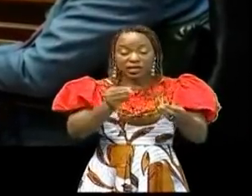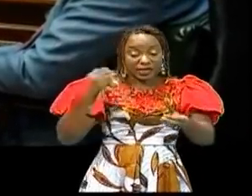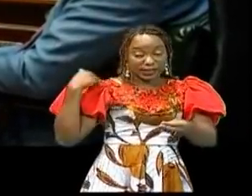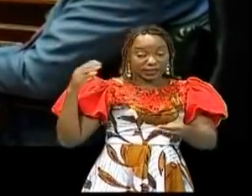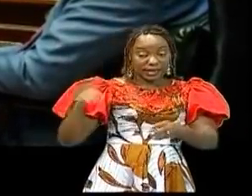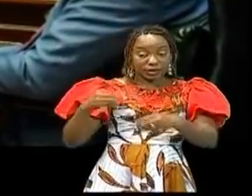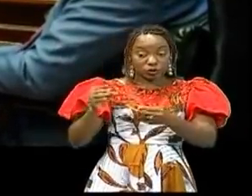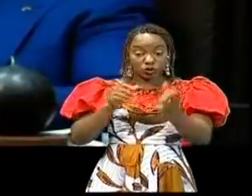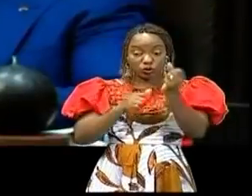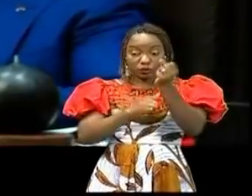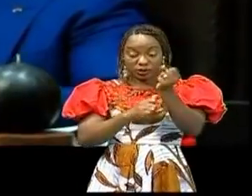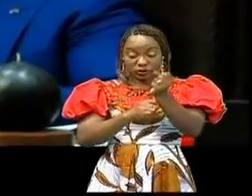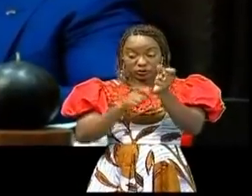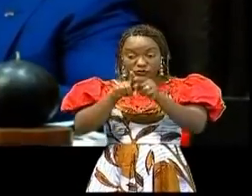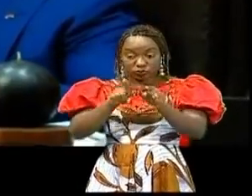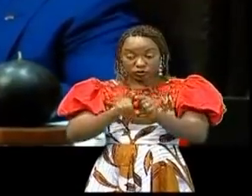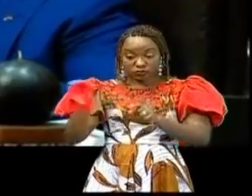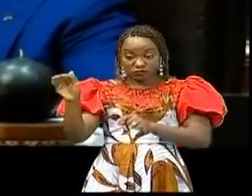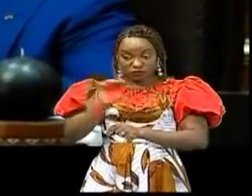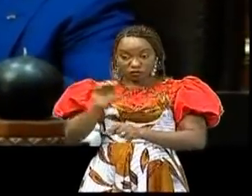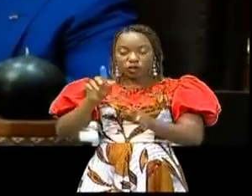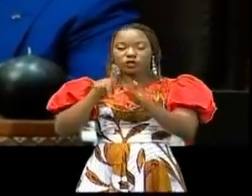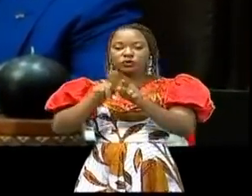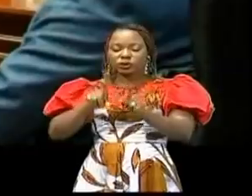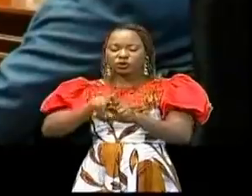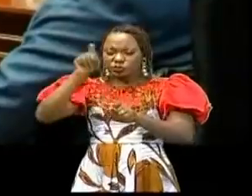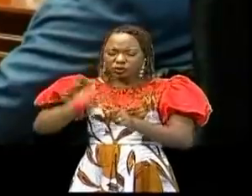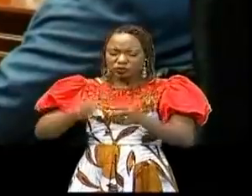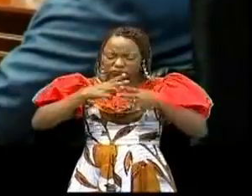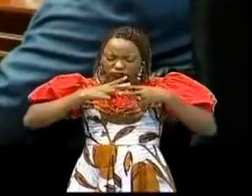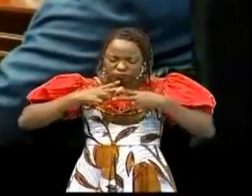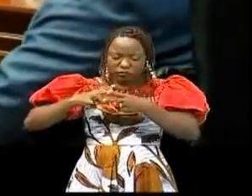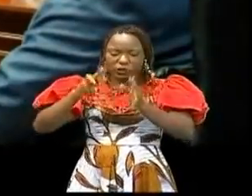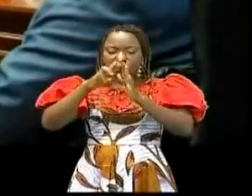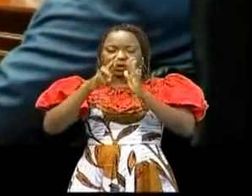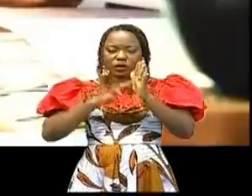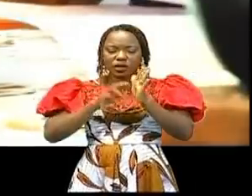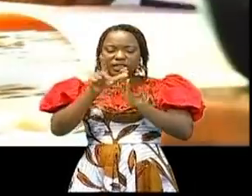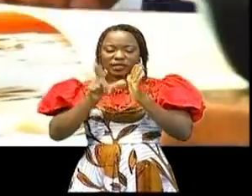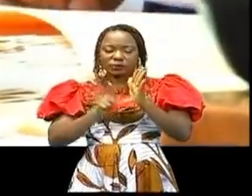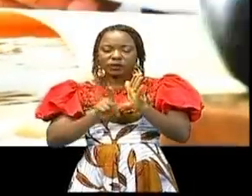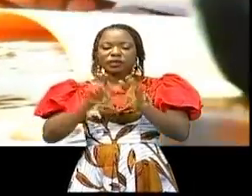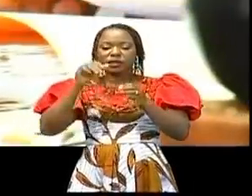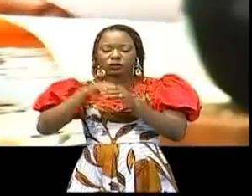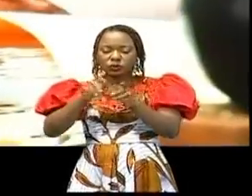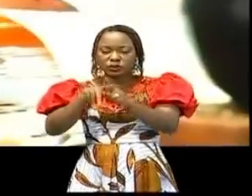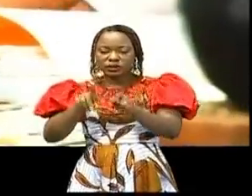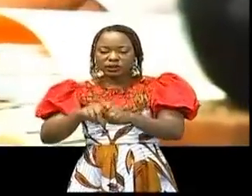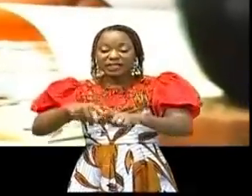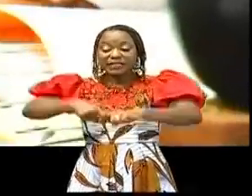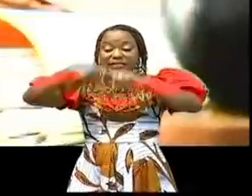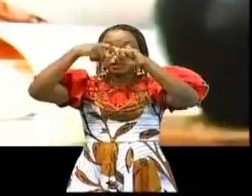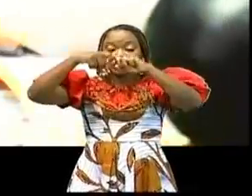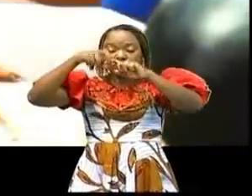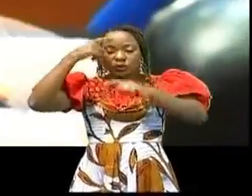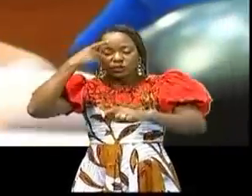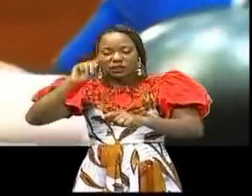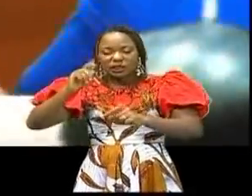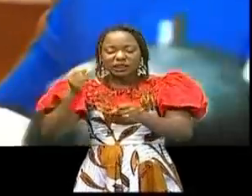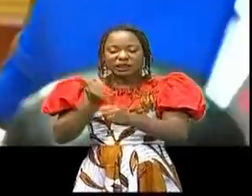jour, constater la conformité de ces contrats aux lois et règlements en la matière, proposer la suspension ou, les cas